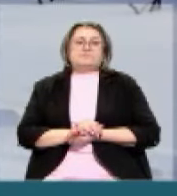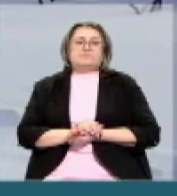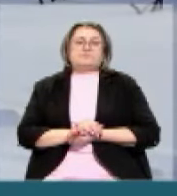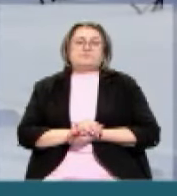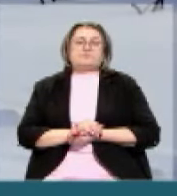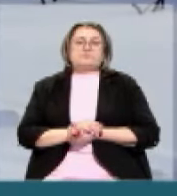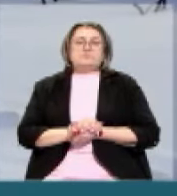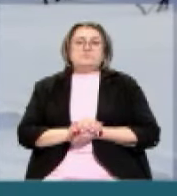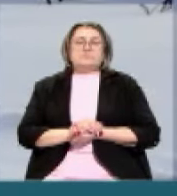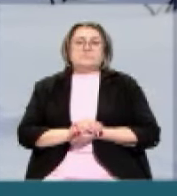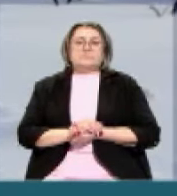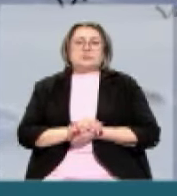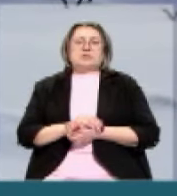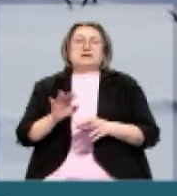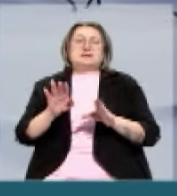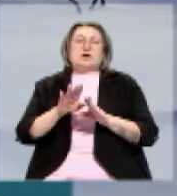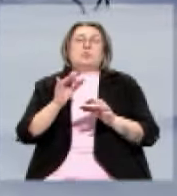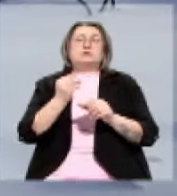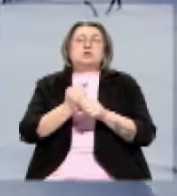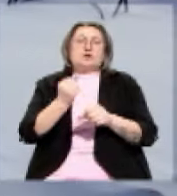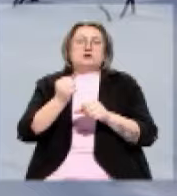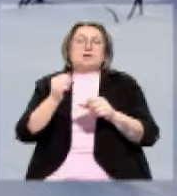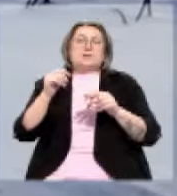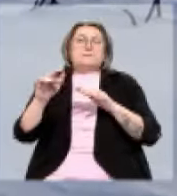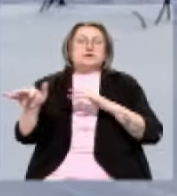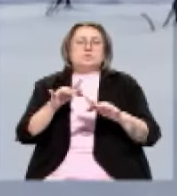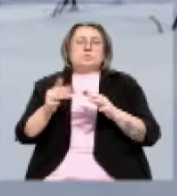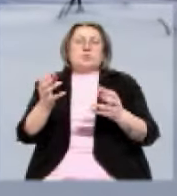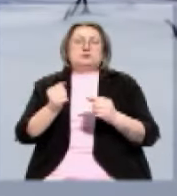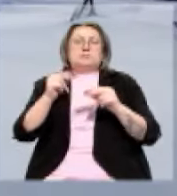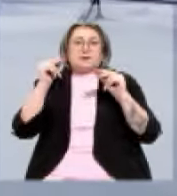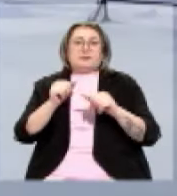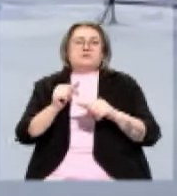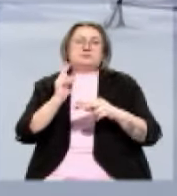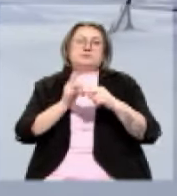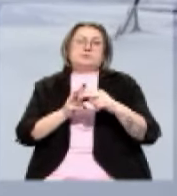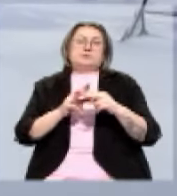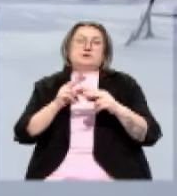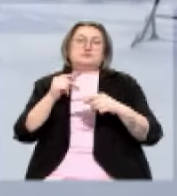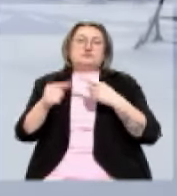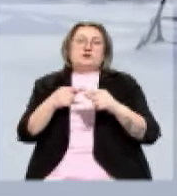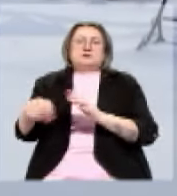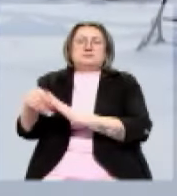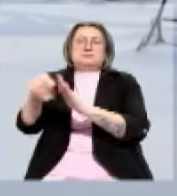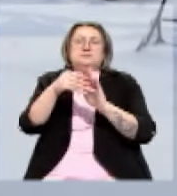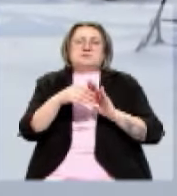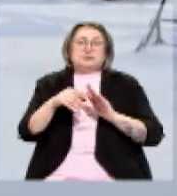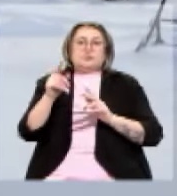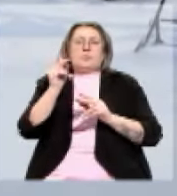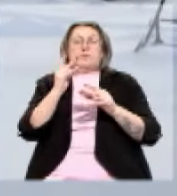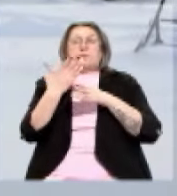Заңсыз көмек ұсынатын делдалдардың жолын кесу мақсатында жүргізуші куәлігін алу процедуралары міне осылай қатаңдатылды. Мұндай